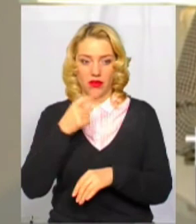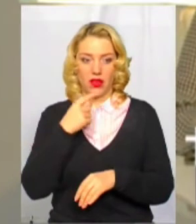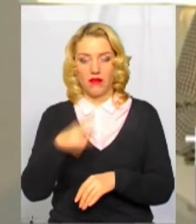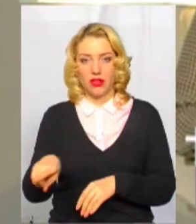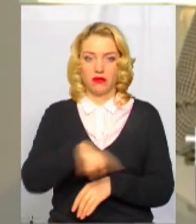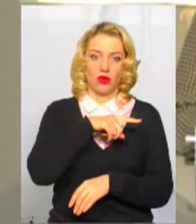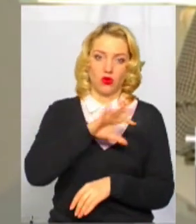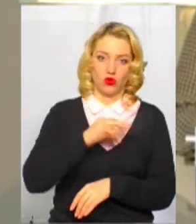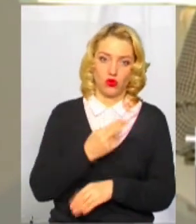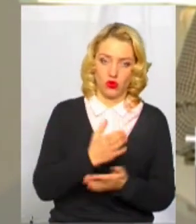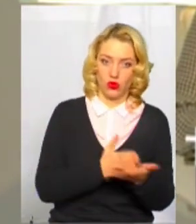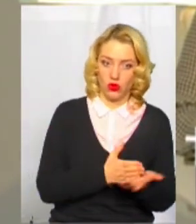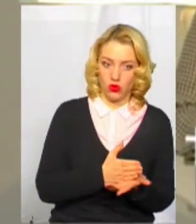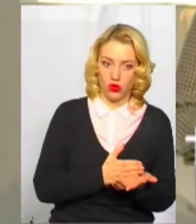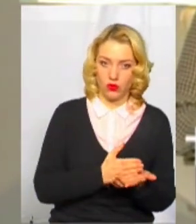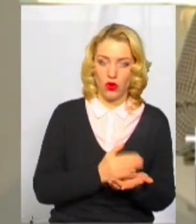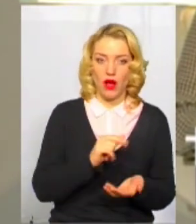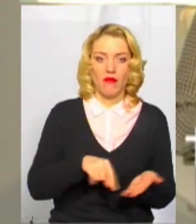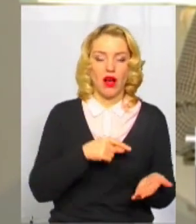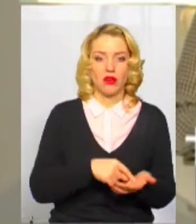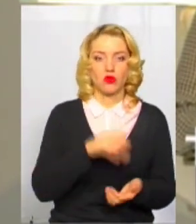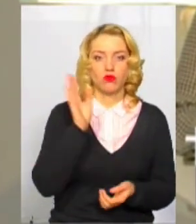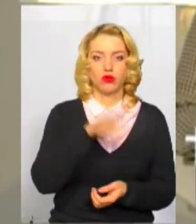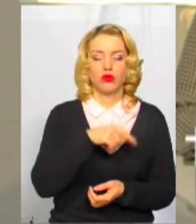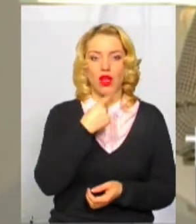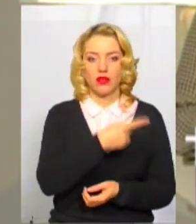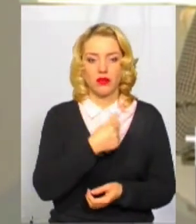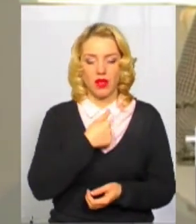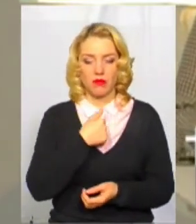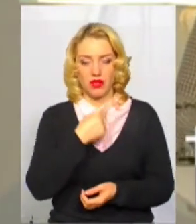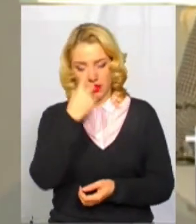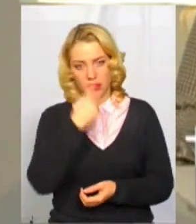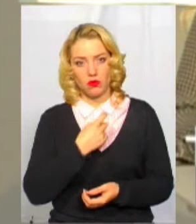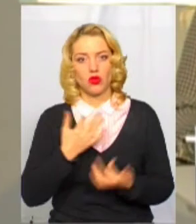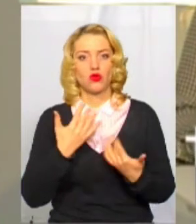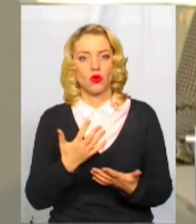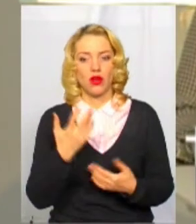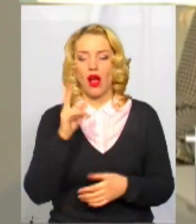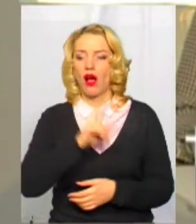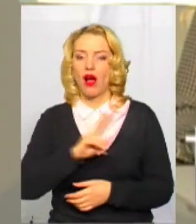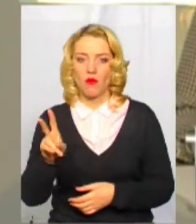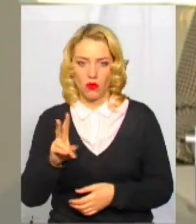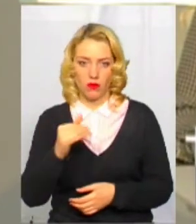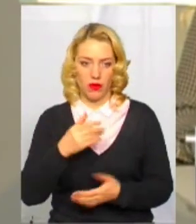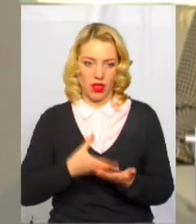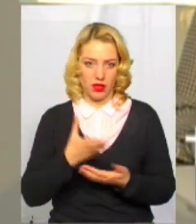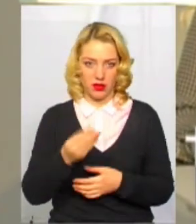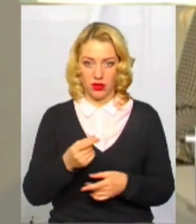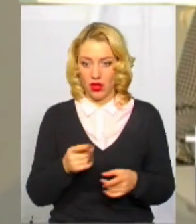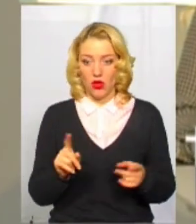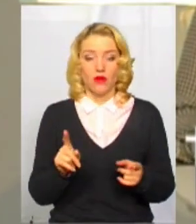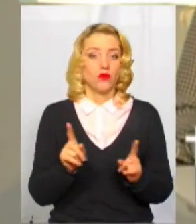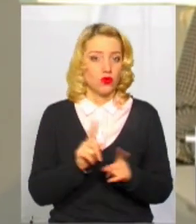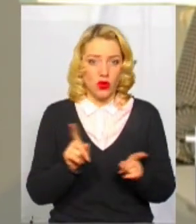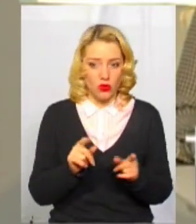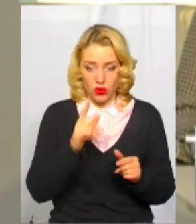звоните в соцслужбу городскую, пусть они нам сообщат, сколько кому платить, понимаете? Ну неужели нельзя